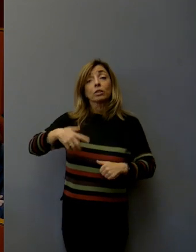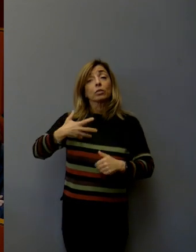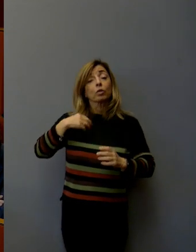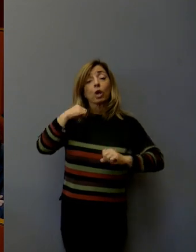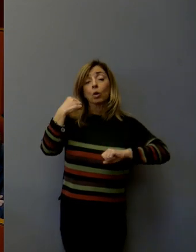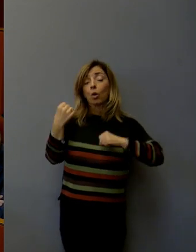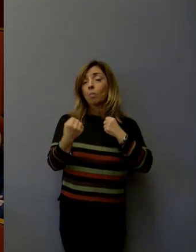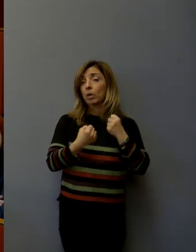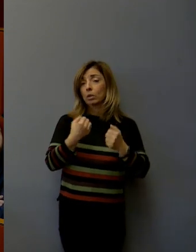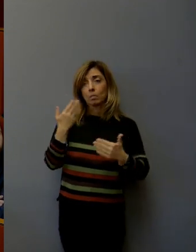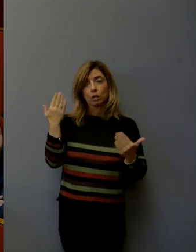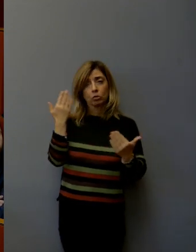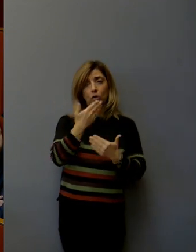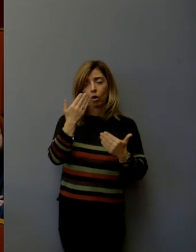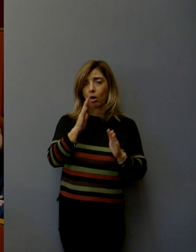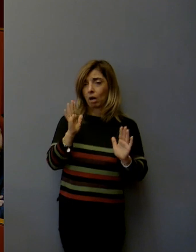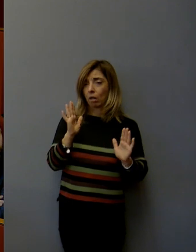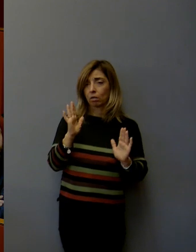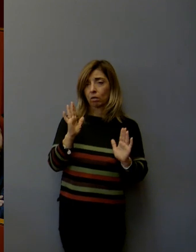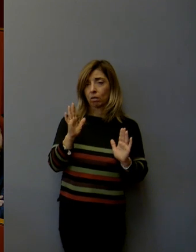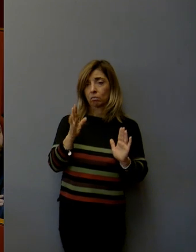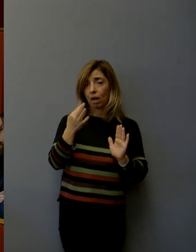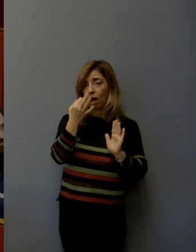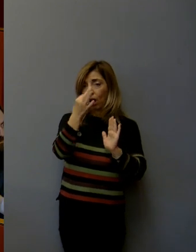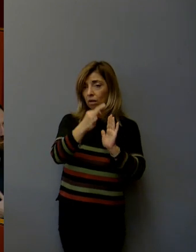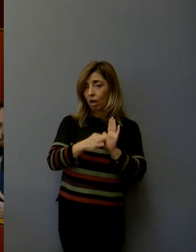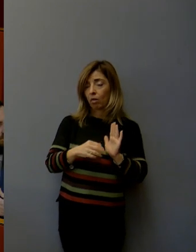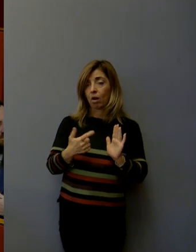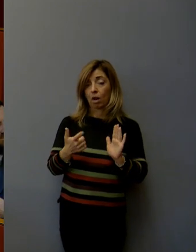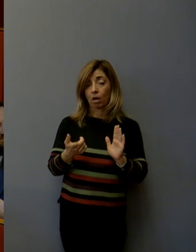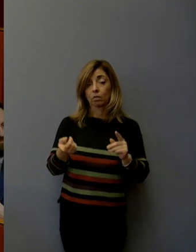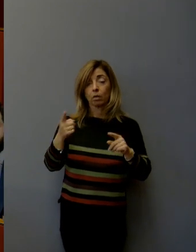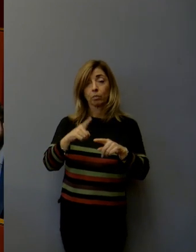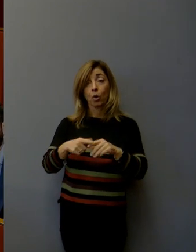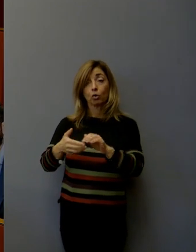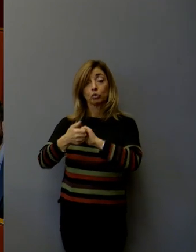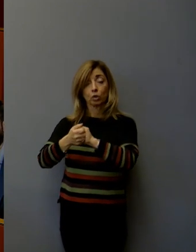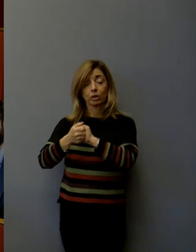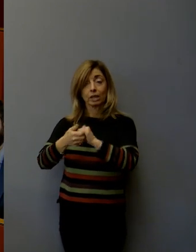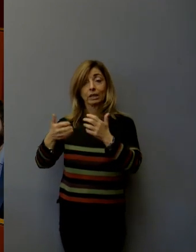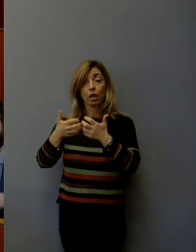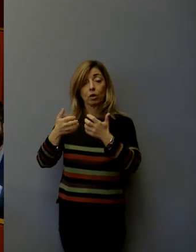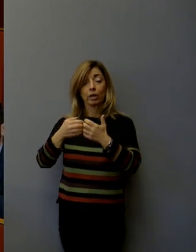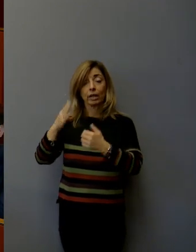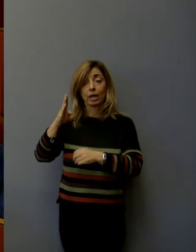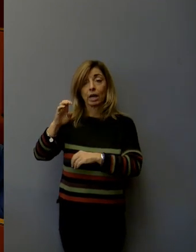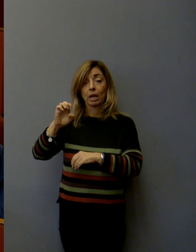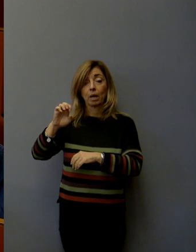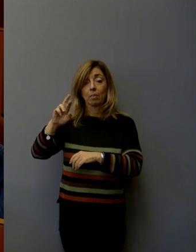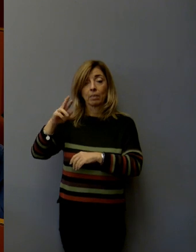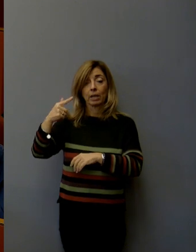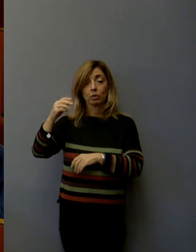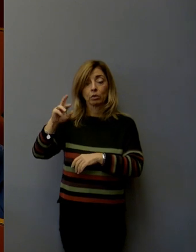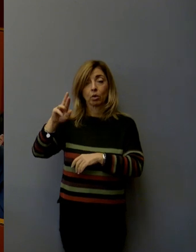Penso che questa sia la definizione ed Esprimo solidarietà ha il collega bertorello perché abbiamo visto che tutti cosa è successo che se n'è dovuto